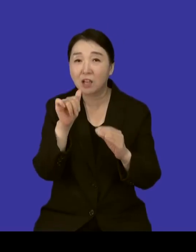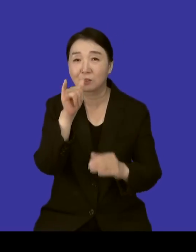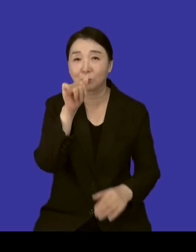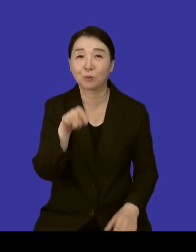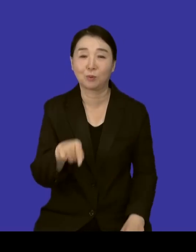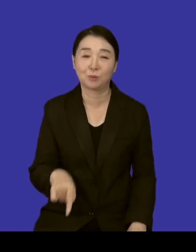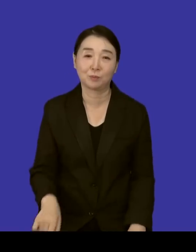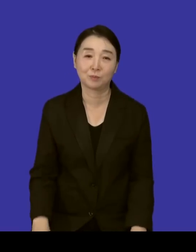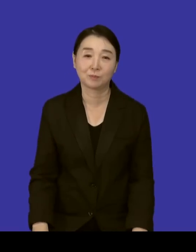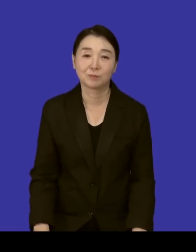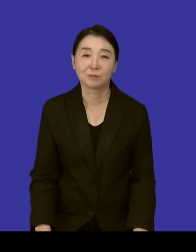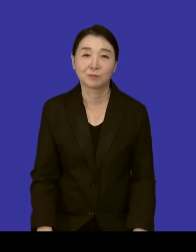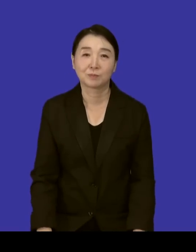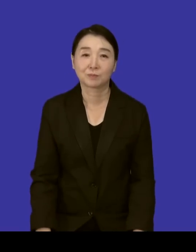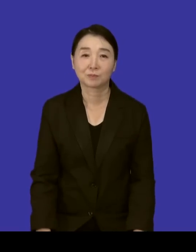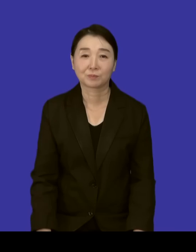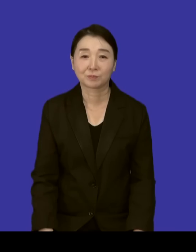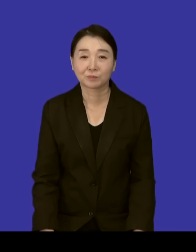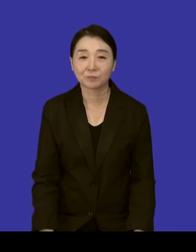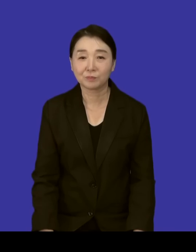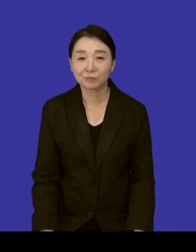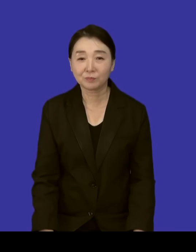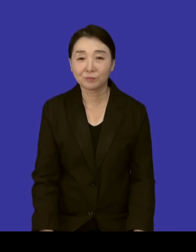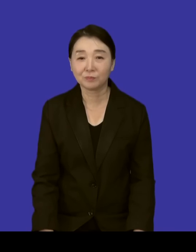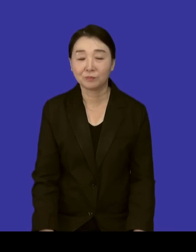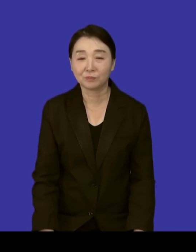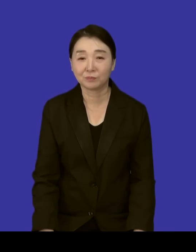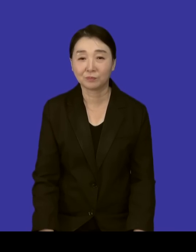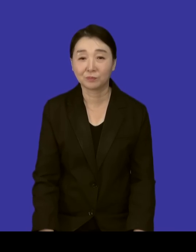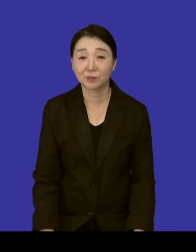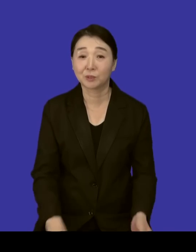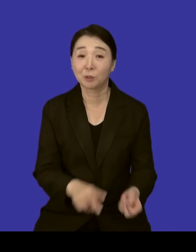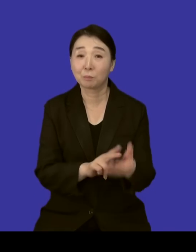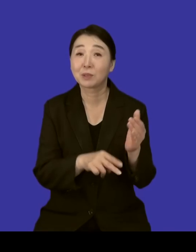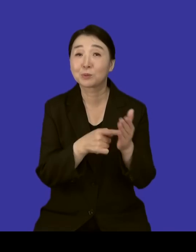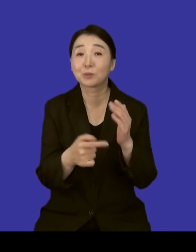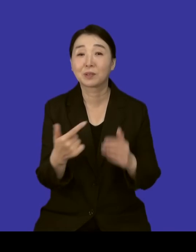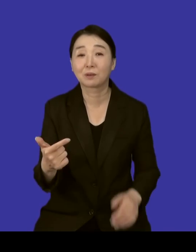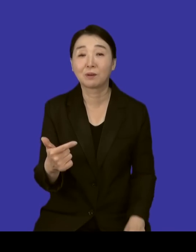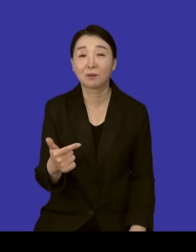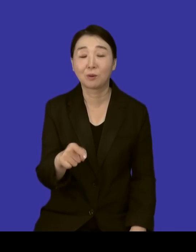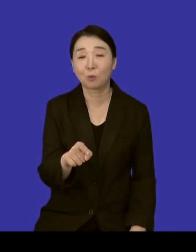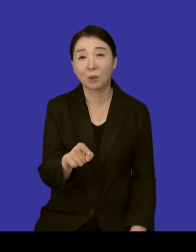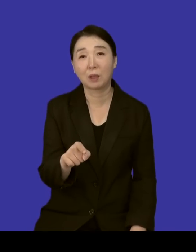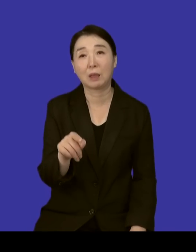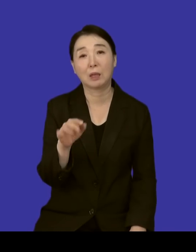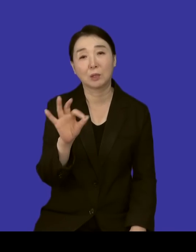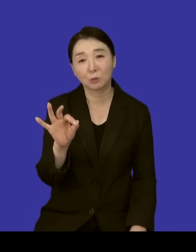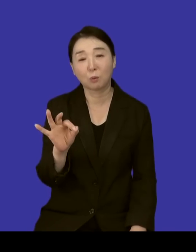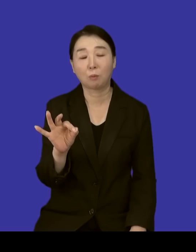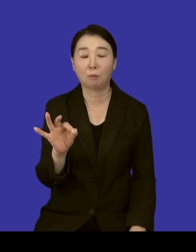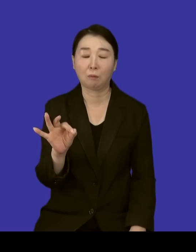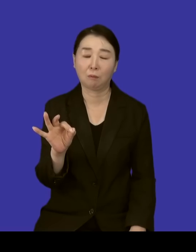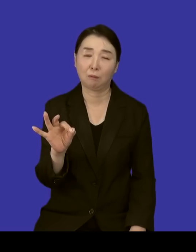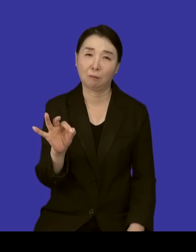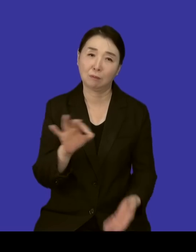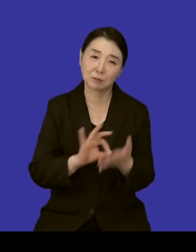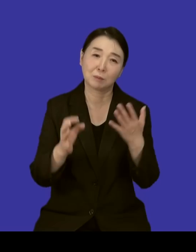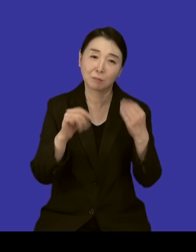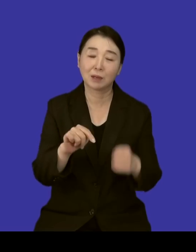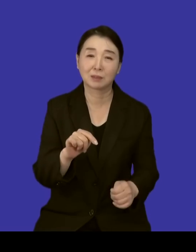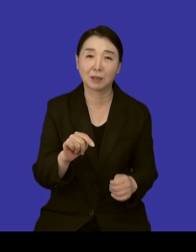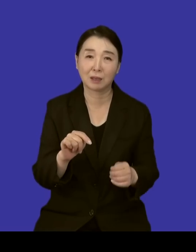이제 이게 저기 뭐야. 이건 팔수록 손해인데 너무 원가가 많이 들어가는 그러니까 이거